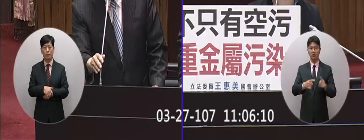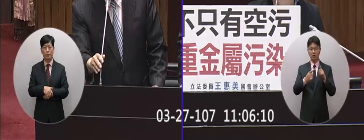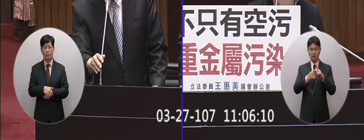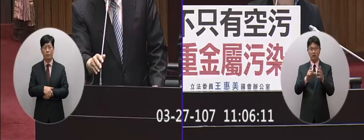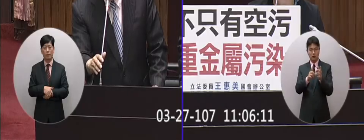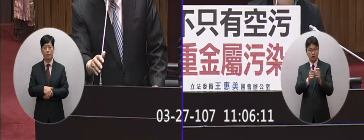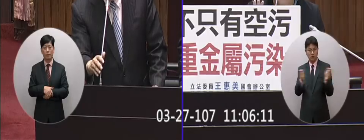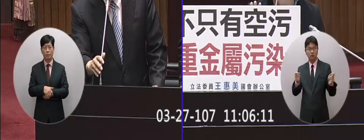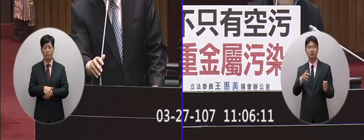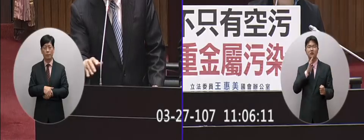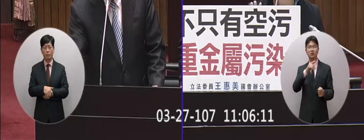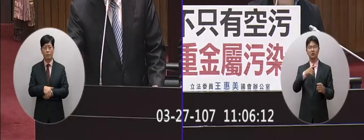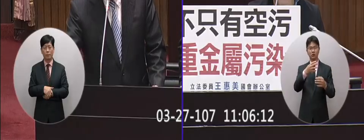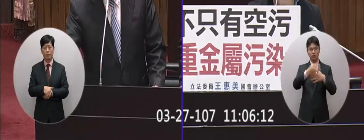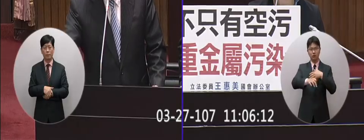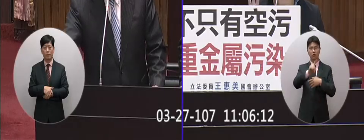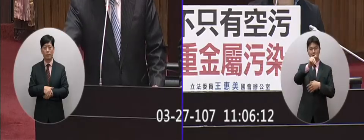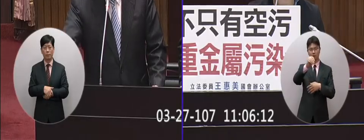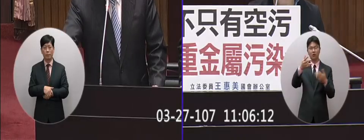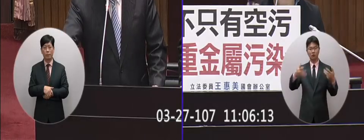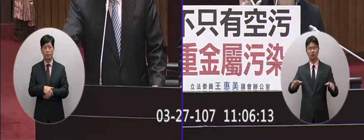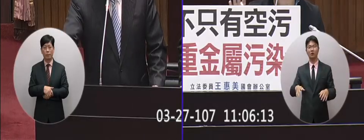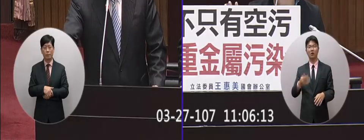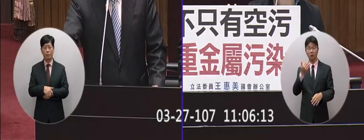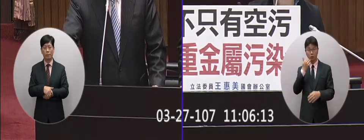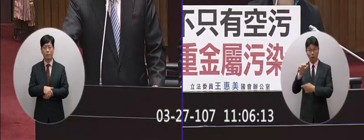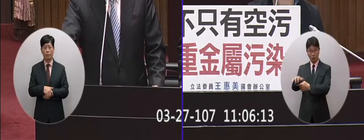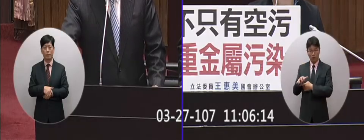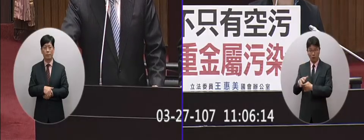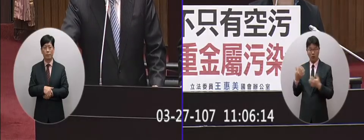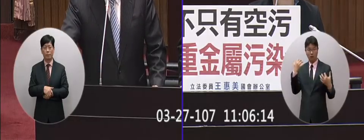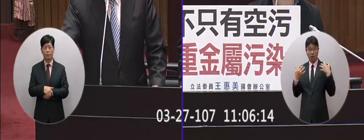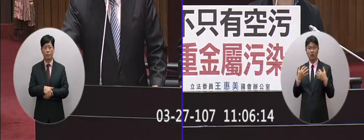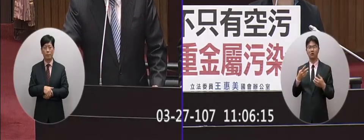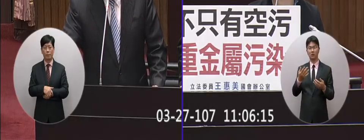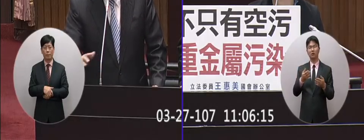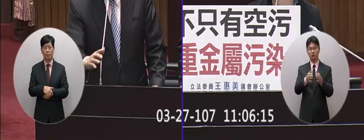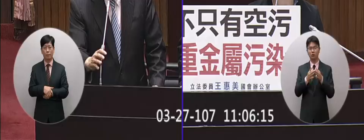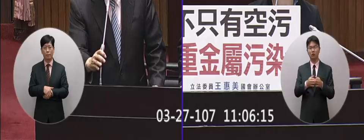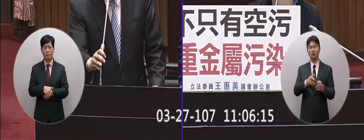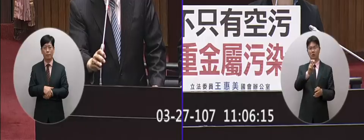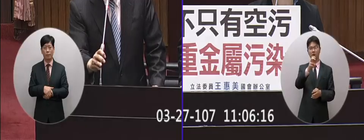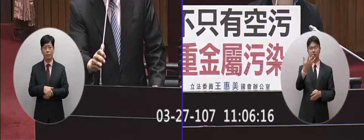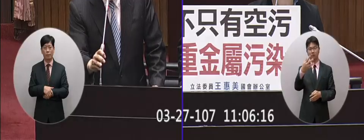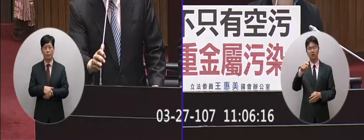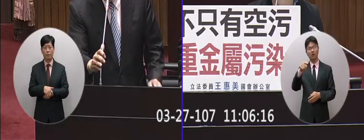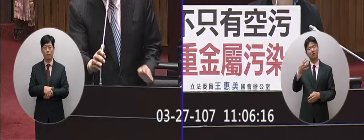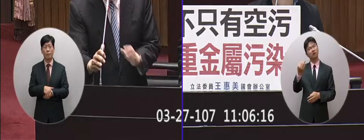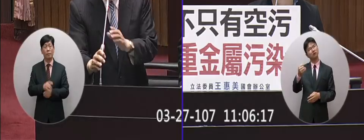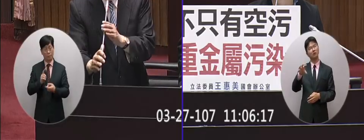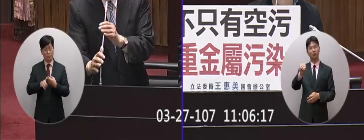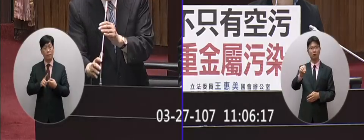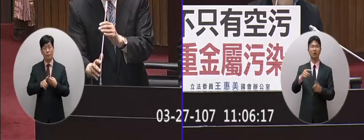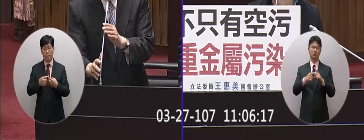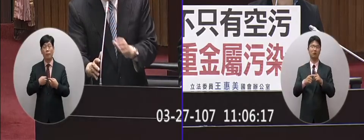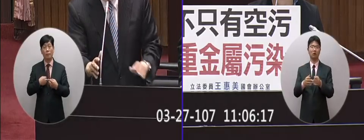人。那如果说以这个农忙期间或者怎么样，需要到28点多万人次。 对，所以我 缺工